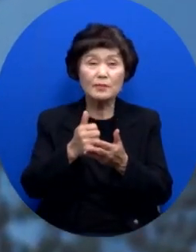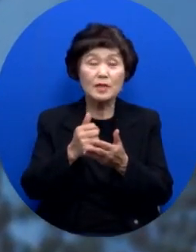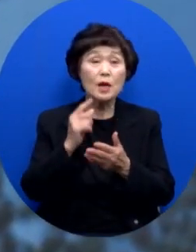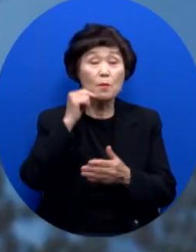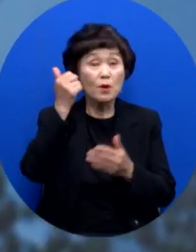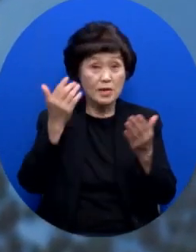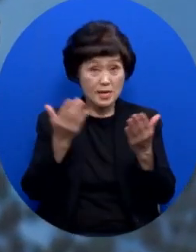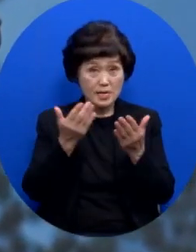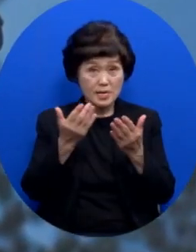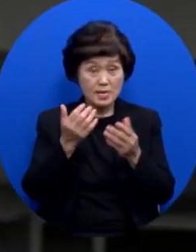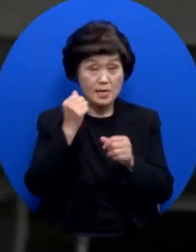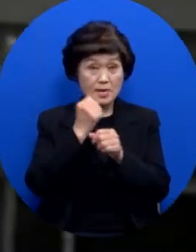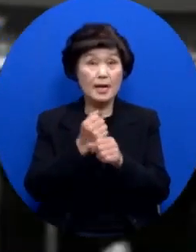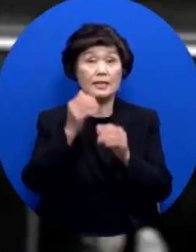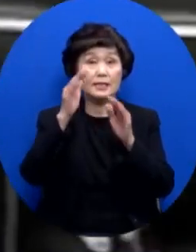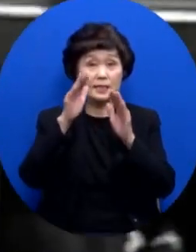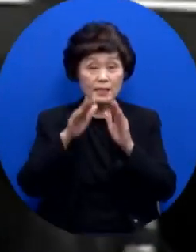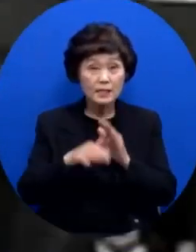하시면서